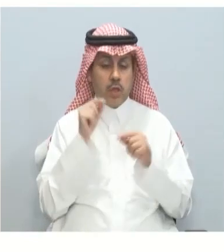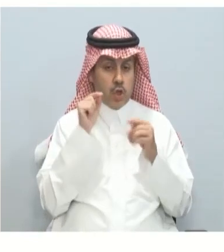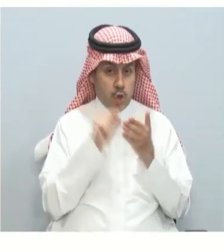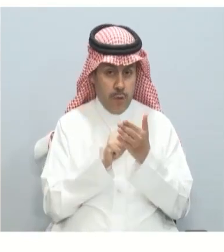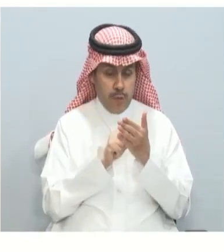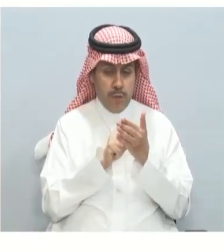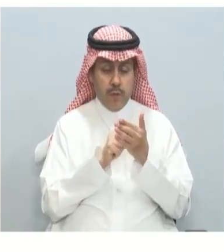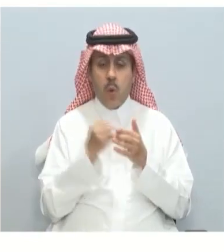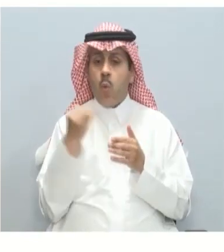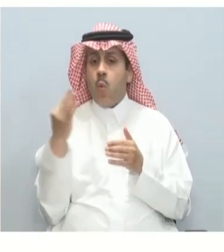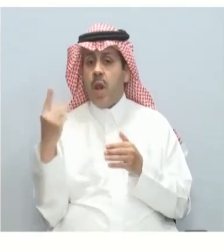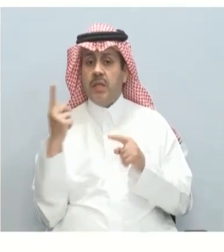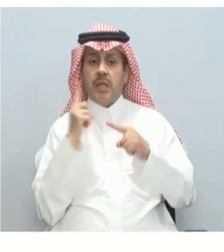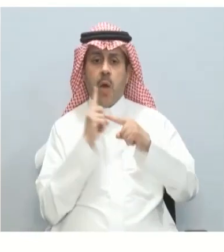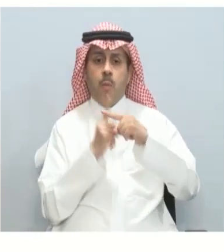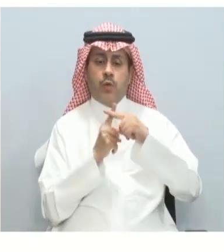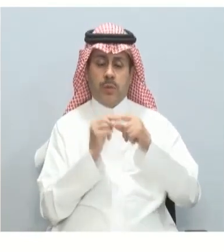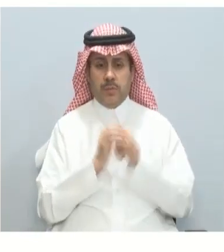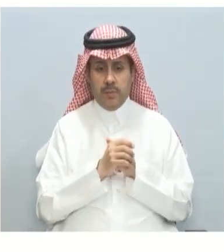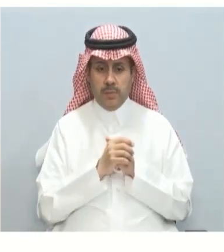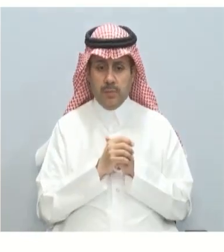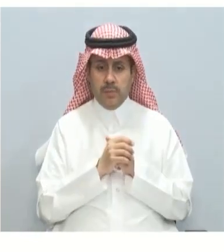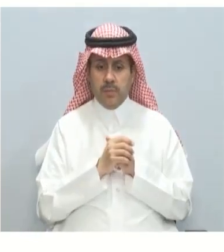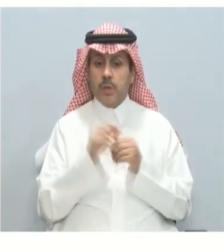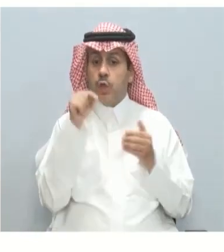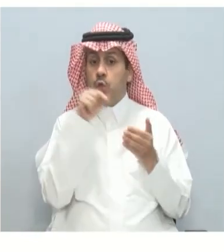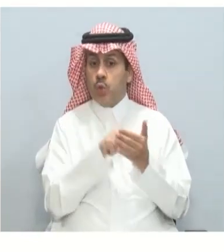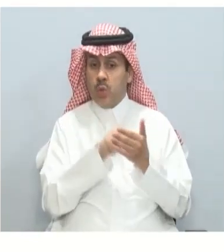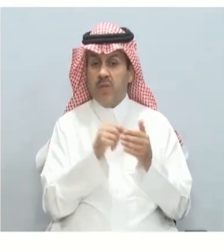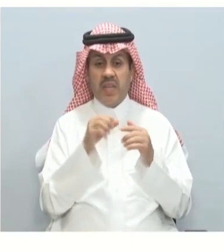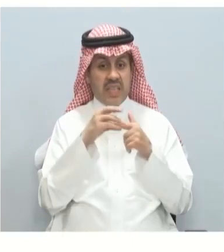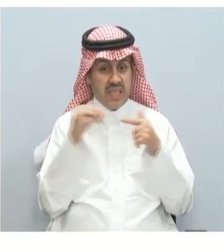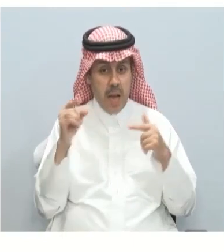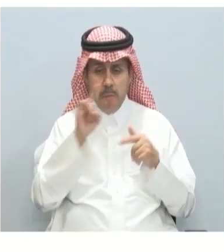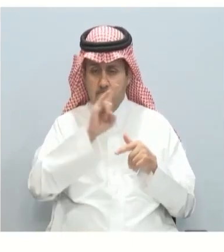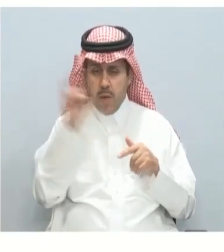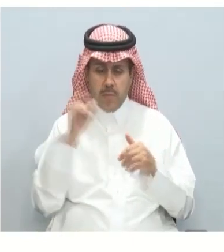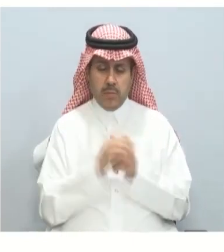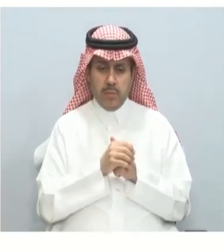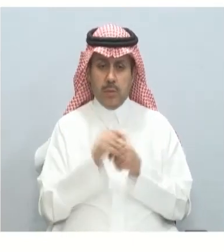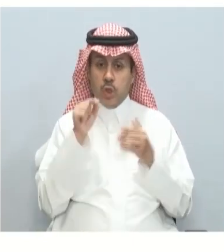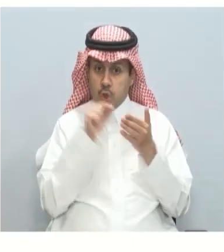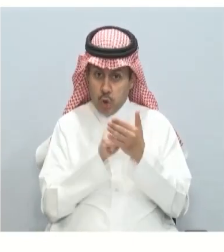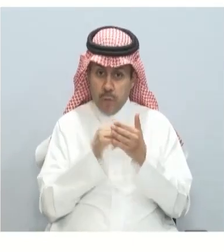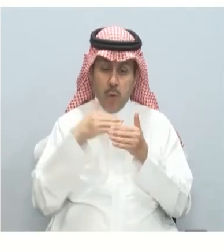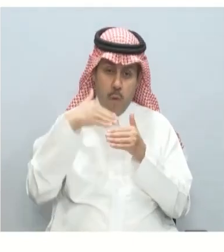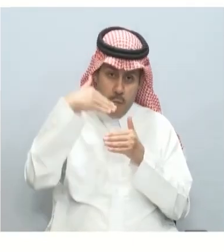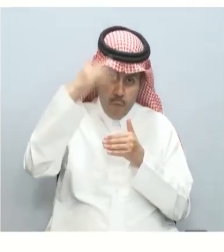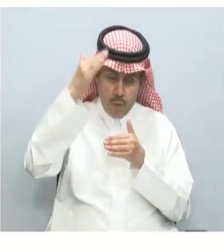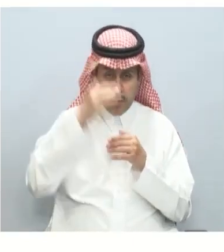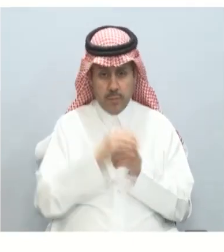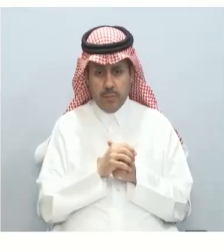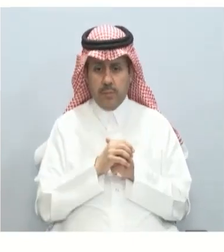القيمه اللي داخل الجذر لازم ما تكون قيمه سالبه طبعا هذ الداله الام مجالها